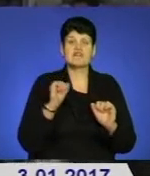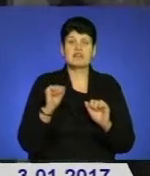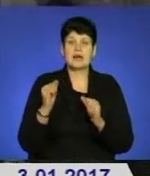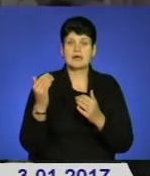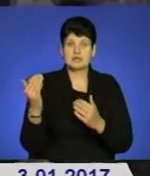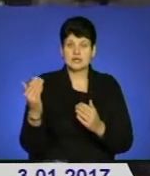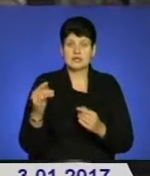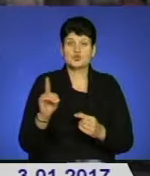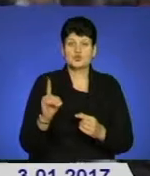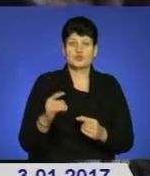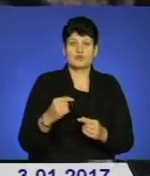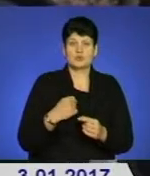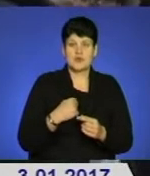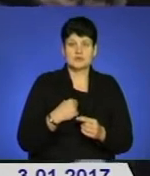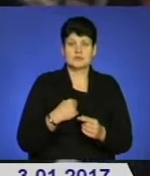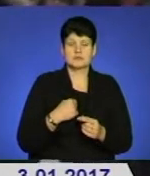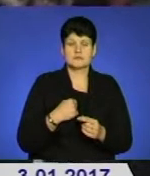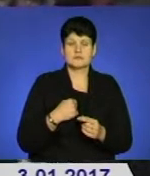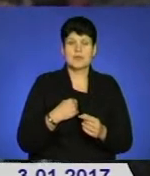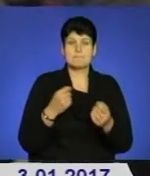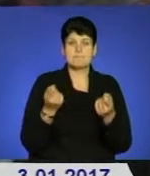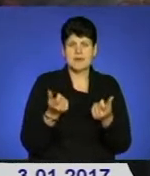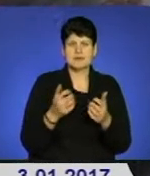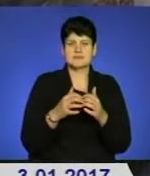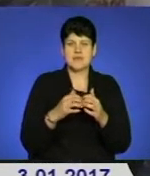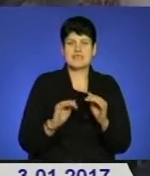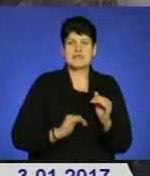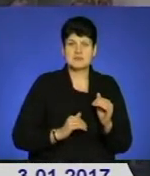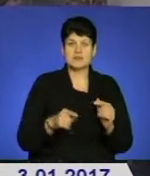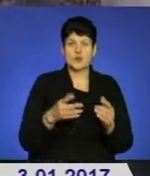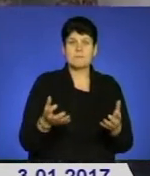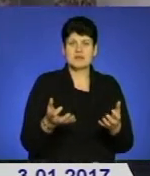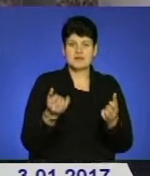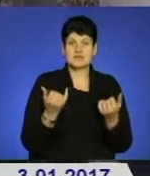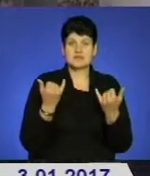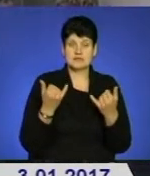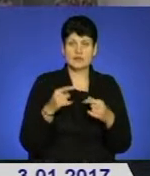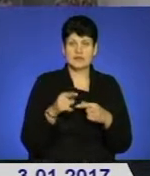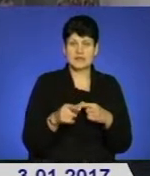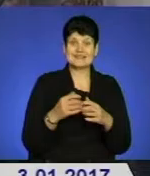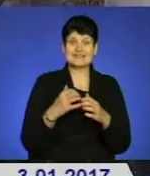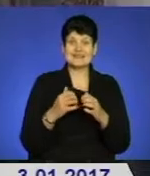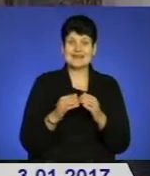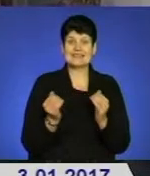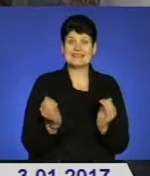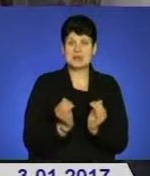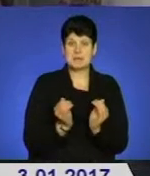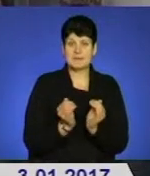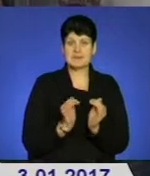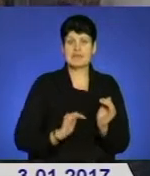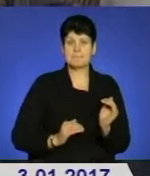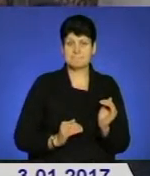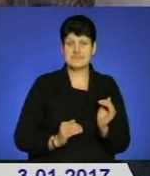вона за малий середній бізнес, за його підтримку, і разом з тим, отак малий середній